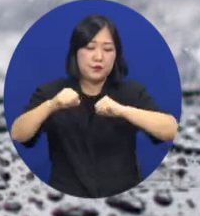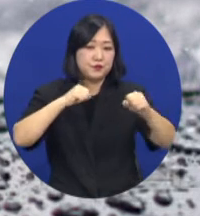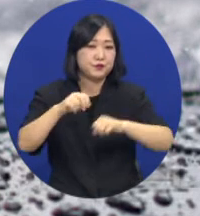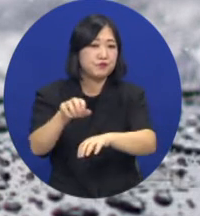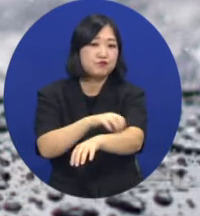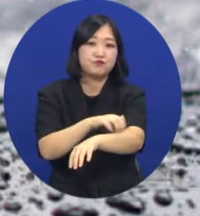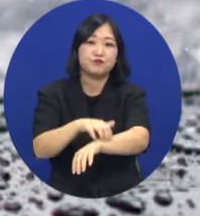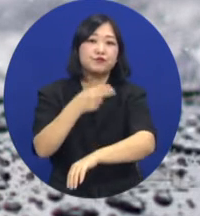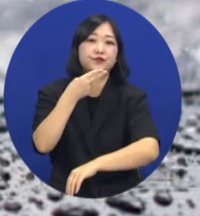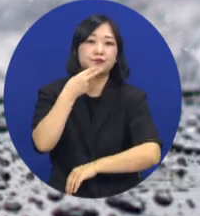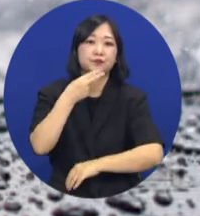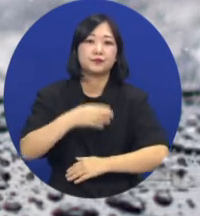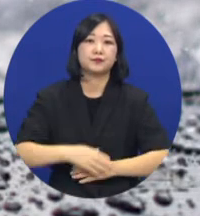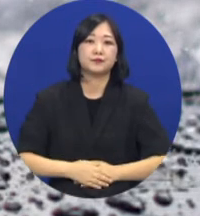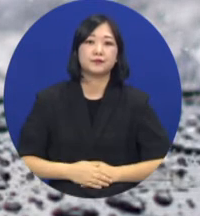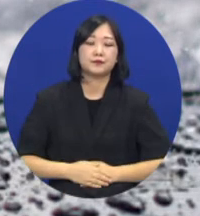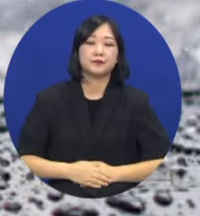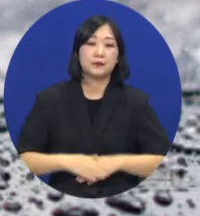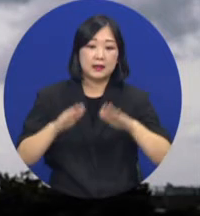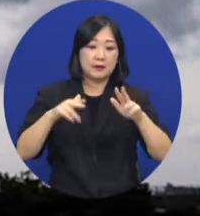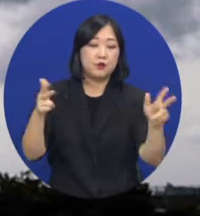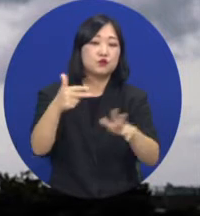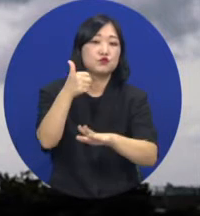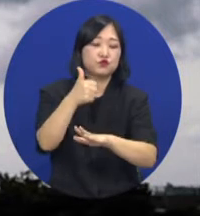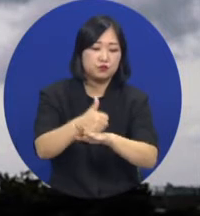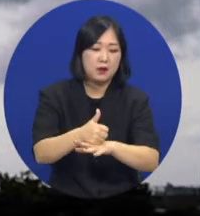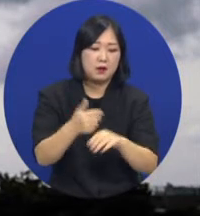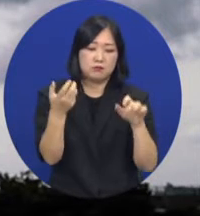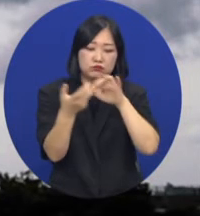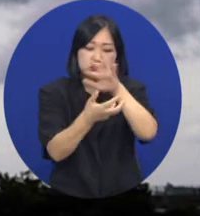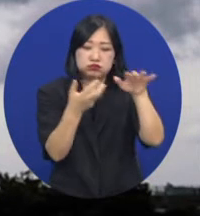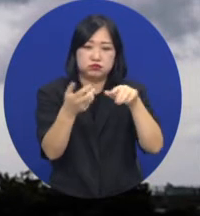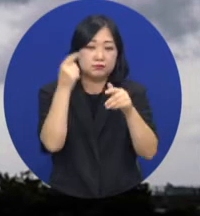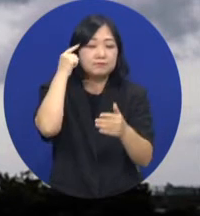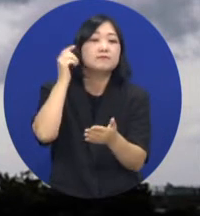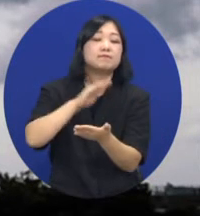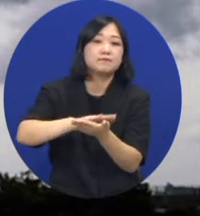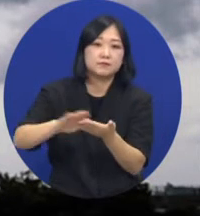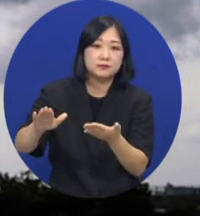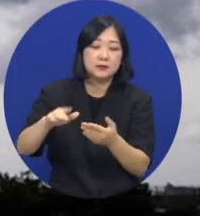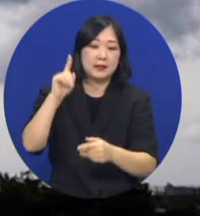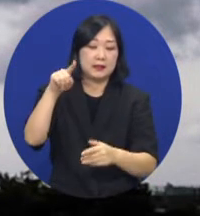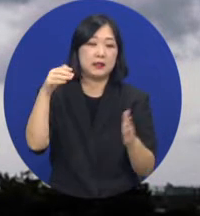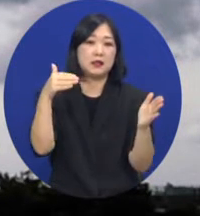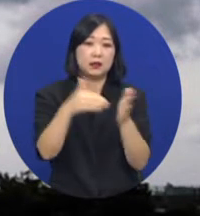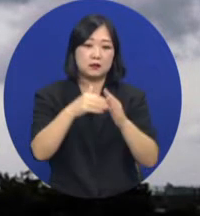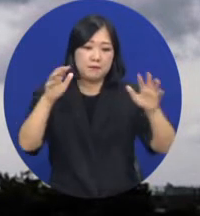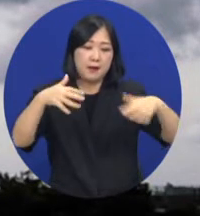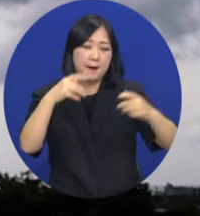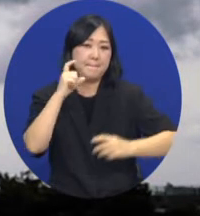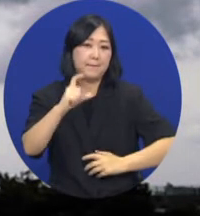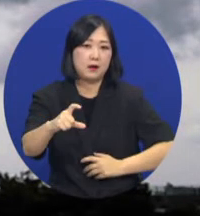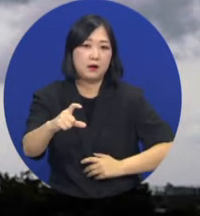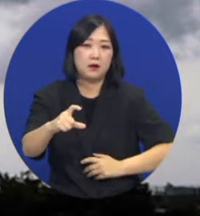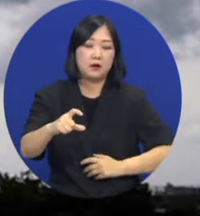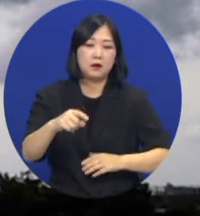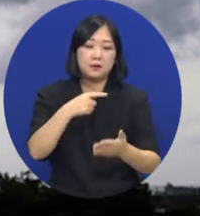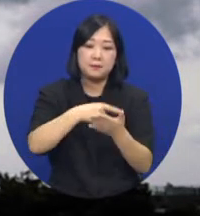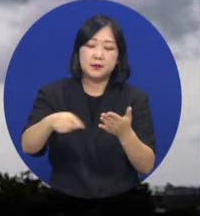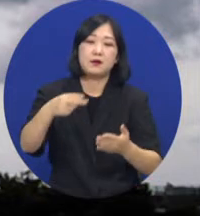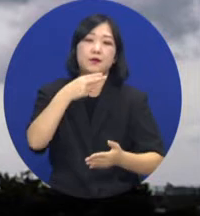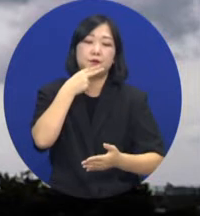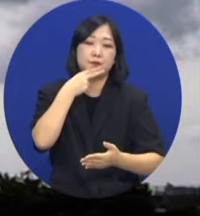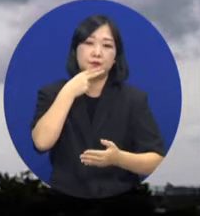큰 불편함은 없겠습니다. 이번 주말 내내 흐리고 선선하겠습니다. 내일까지는 바람도 강하게 불어서요. 피해